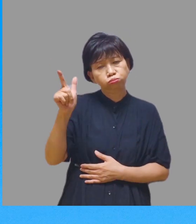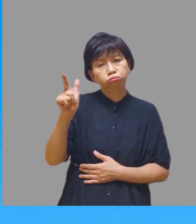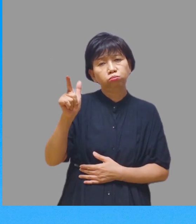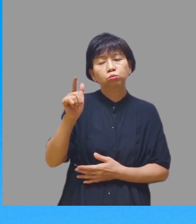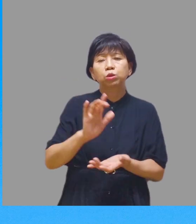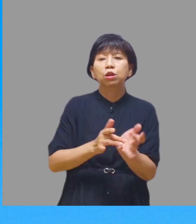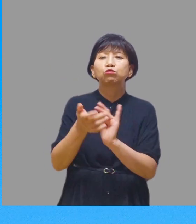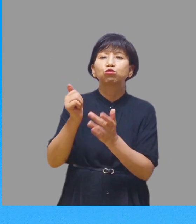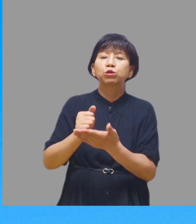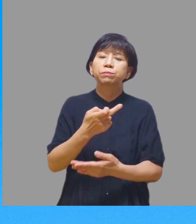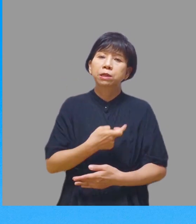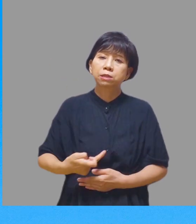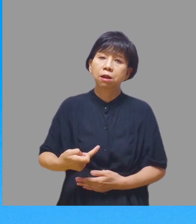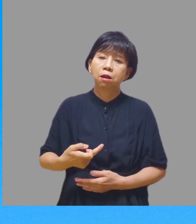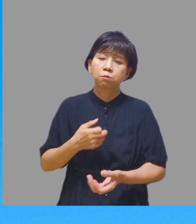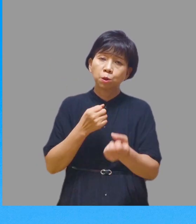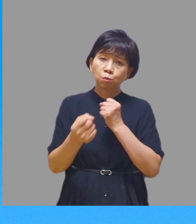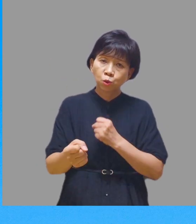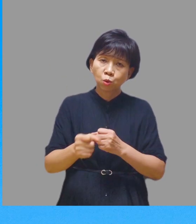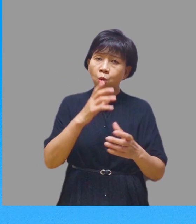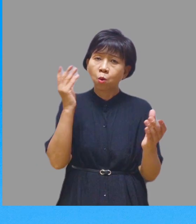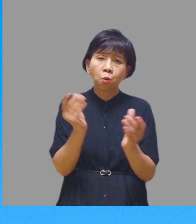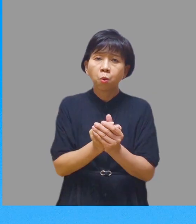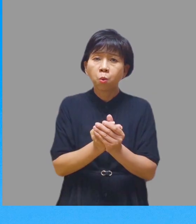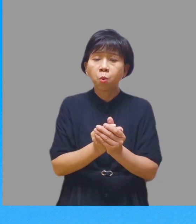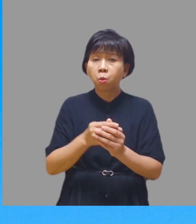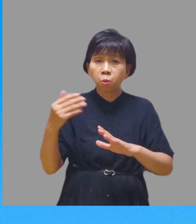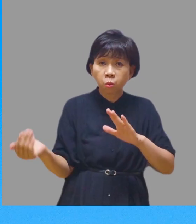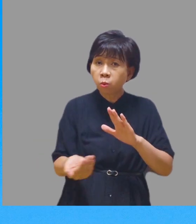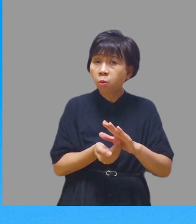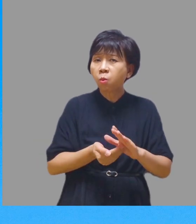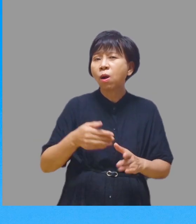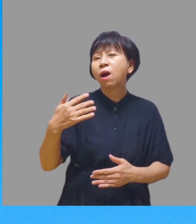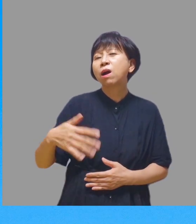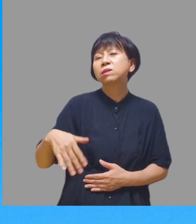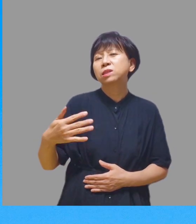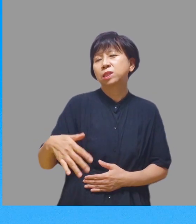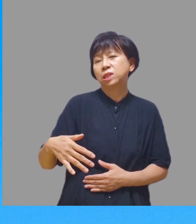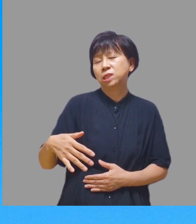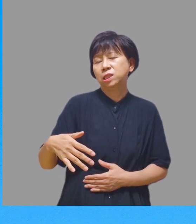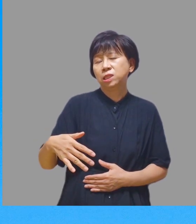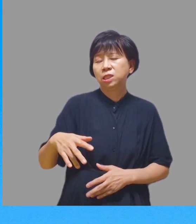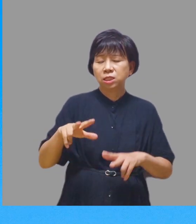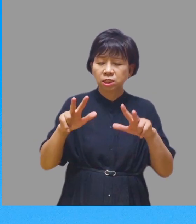아직 완성된 것이 아닙니다. 나는 여전히 지금도 달려가는 중입니다.